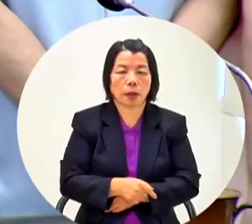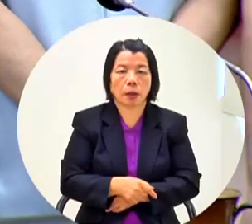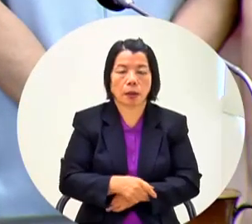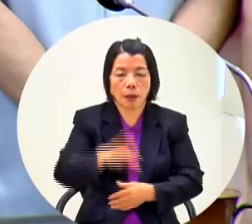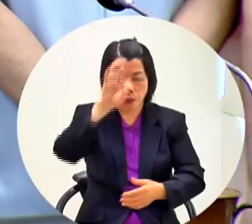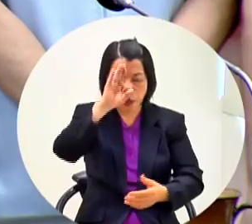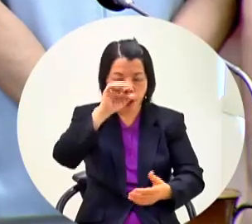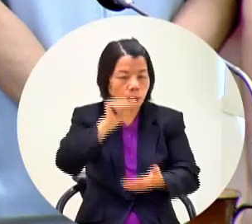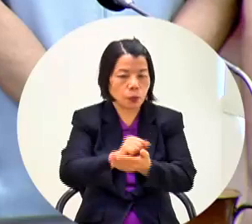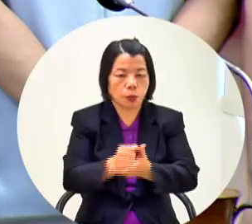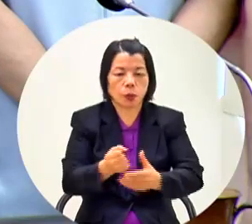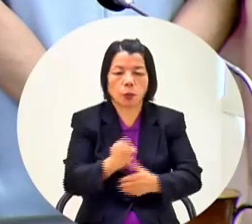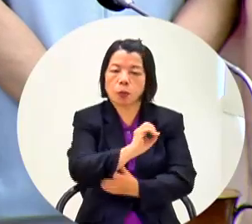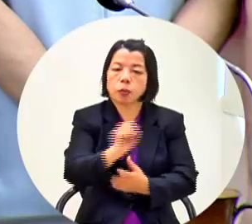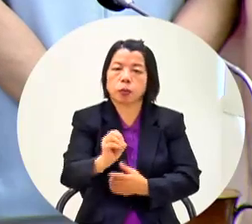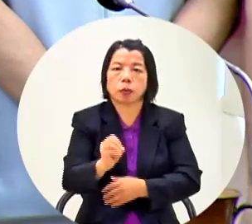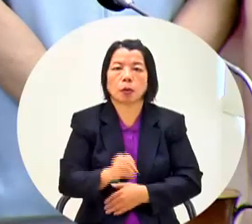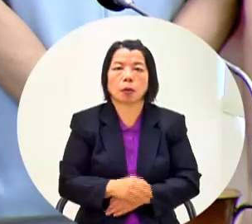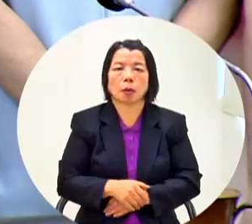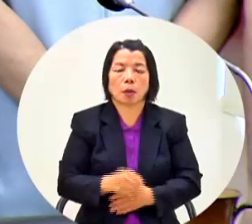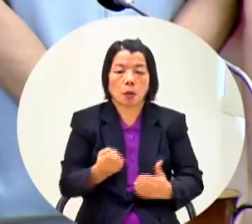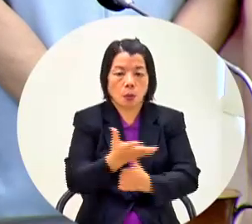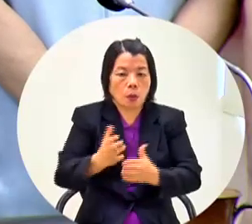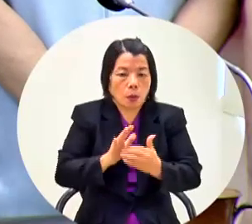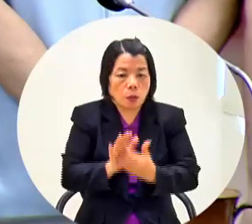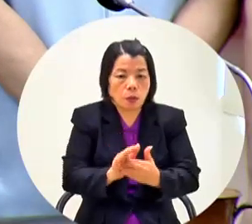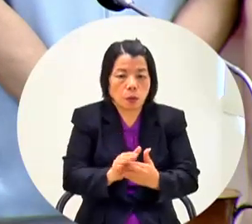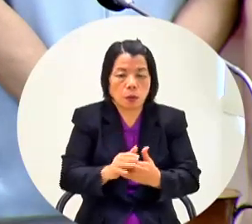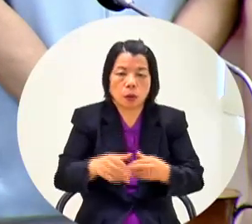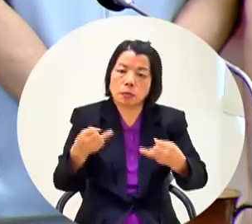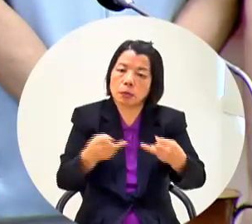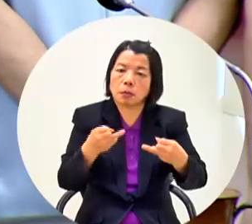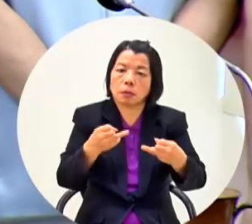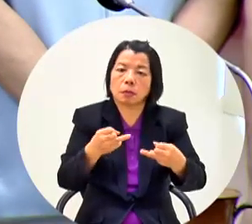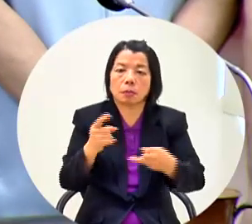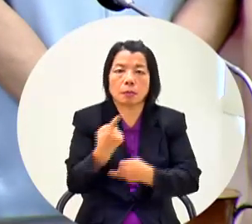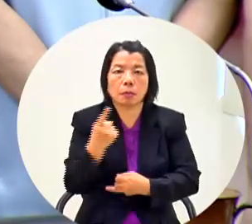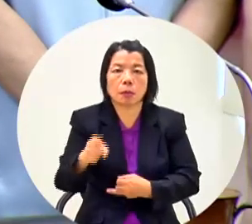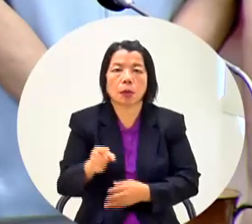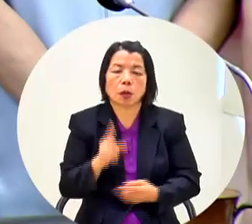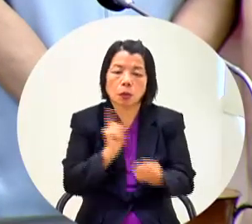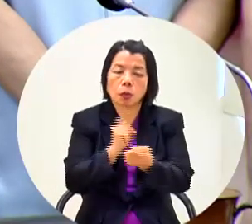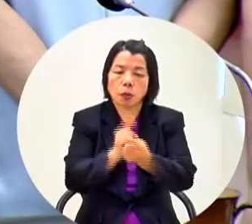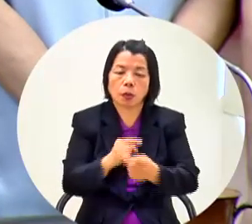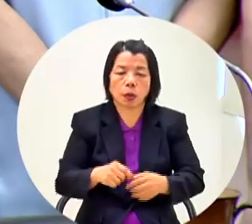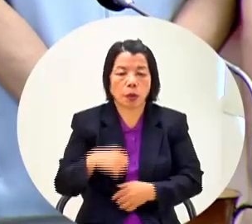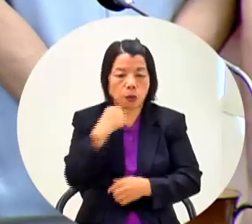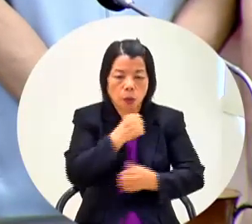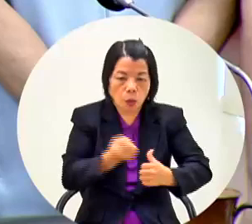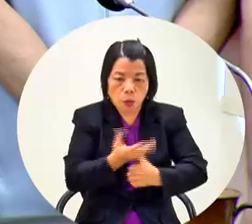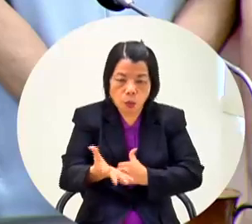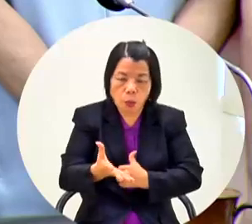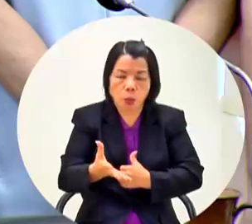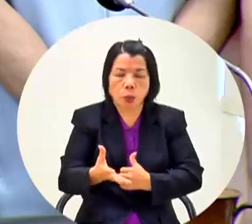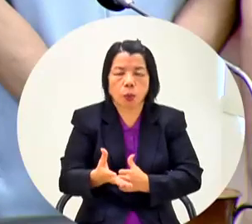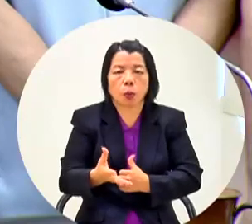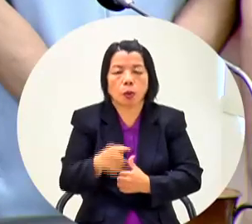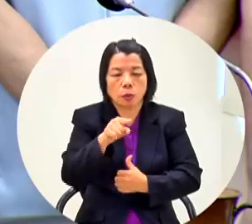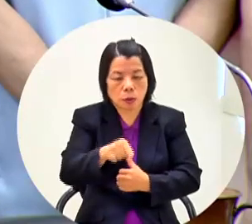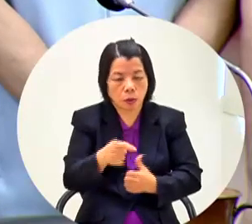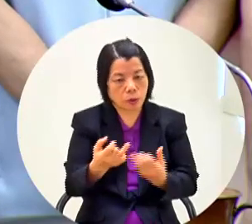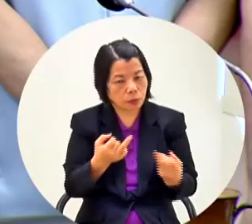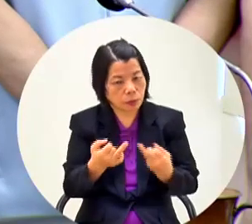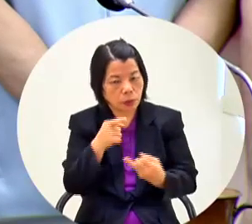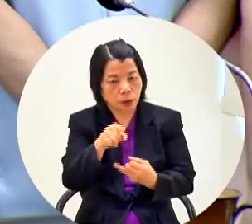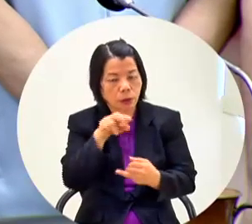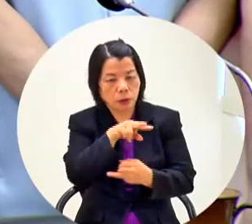但是防疫的成果从哪里看得出来，就是从你的本土的疫情 的结果才是我们